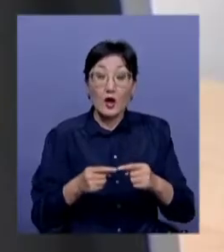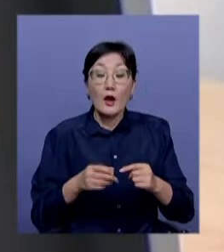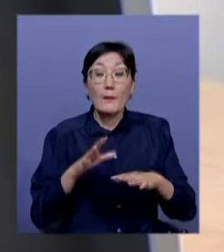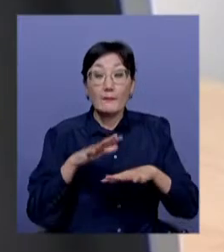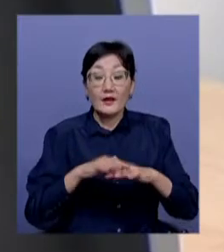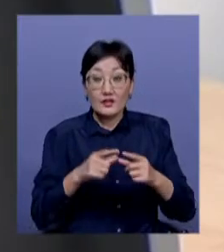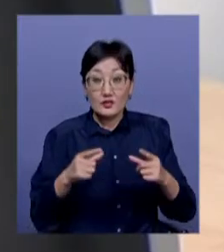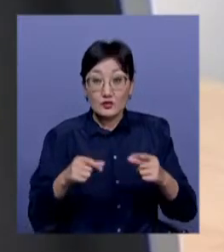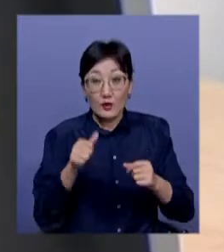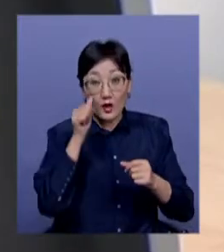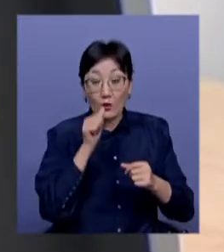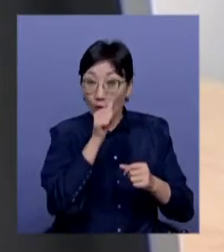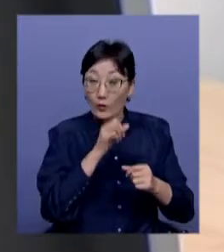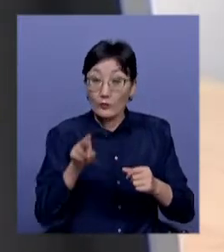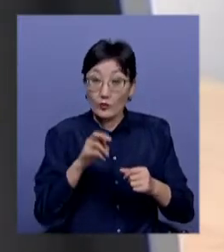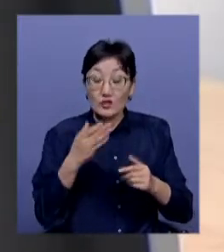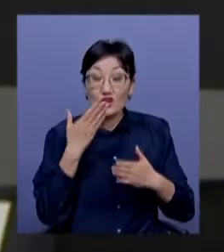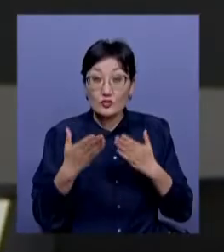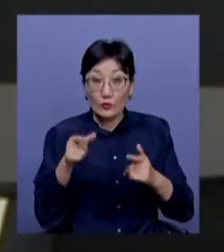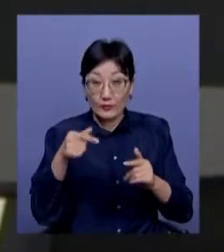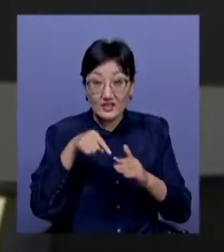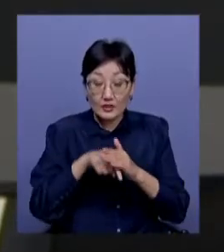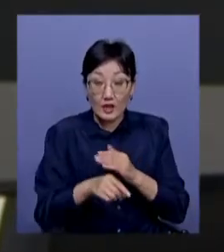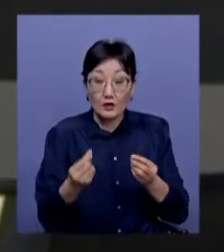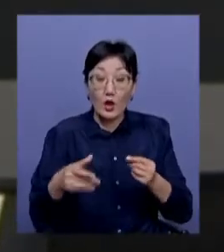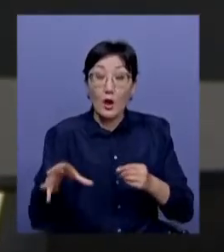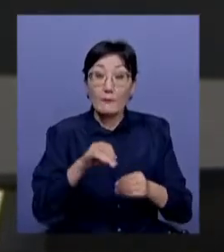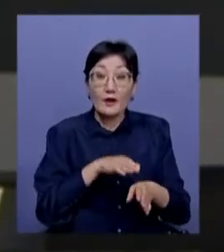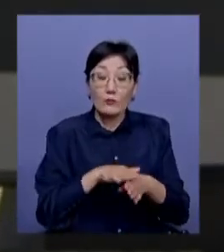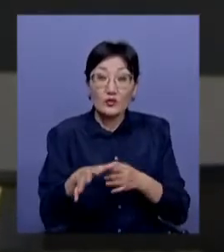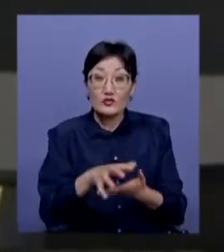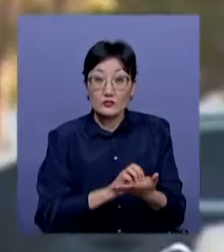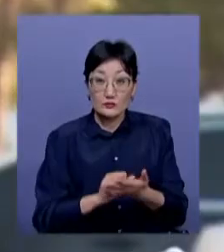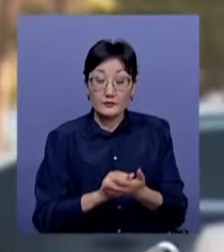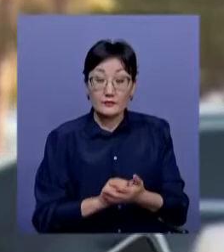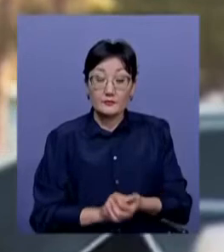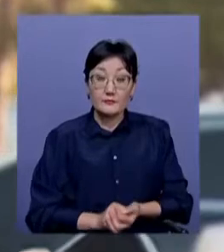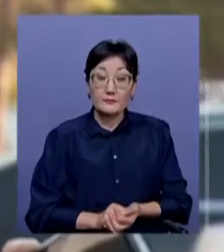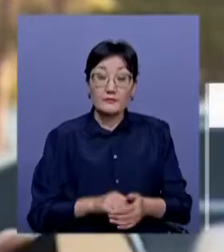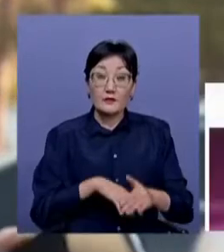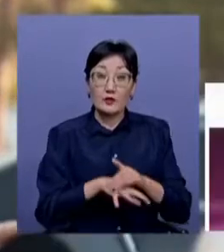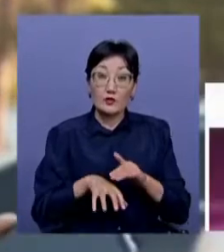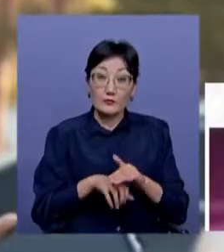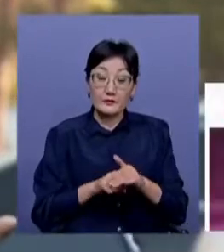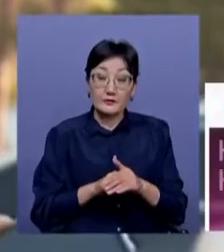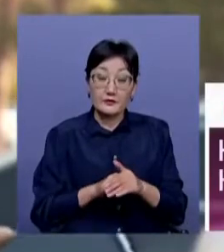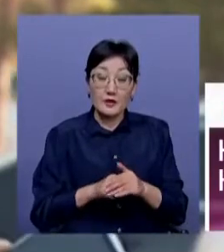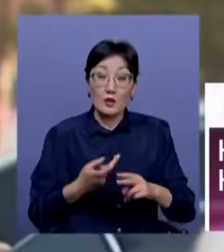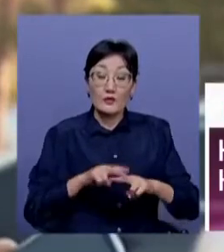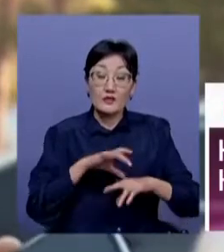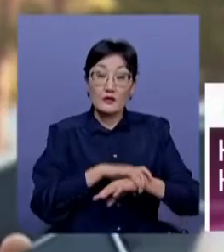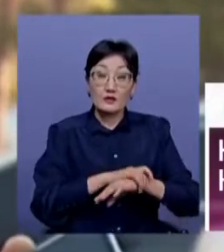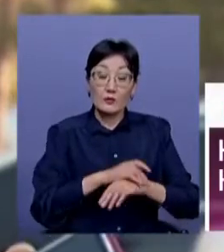банк картасының құпия кодын сұрайды. Сөйтіп ол шотта болған қаражаттың барлығын шешіп алады. Осы аталып кеткен оқиға бойынша 50 адам